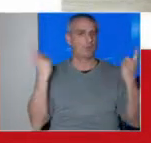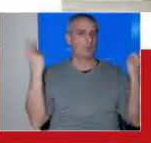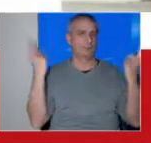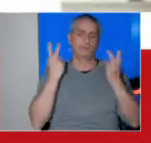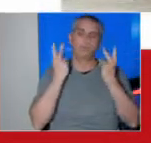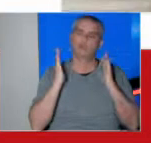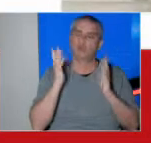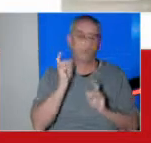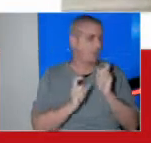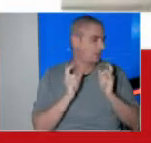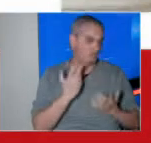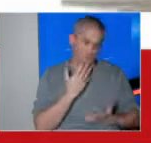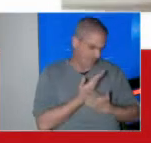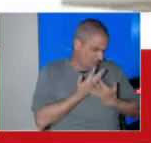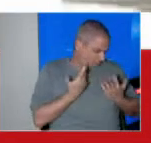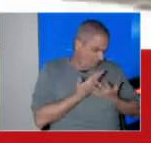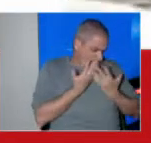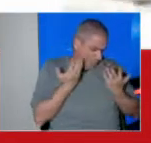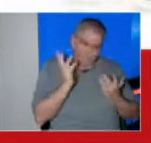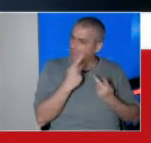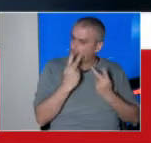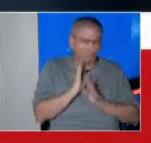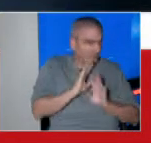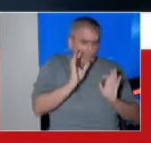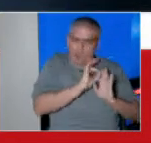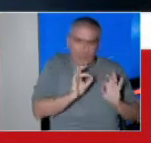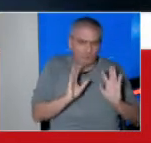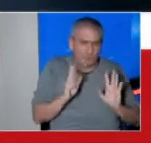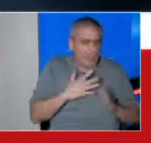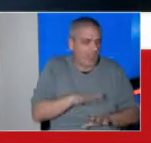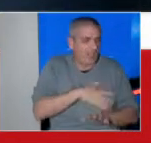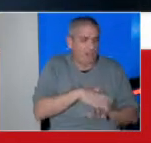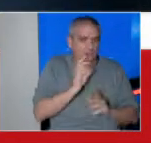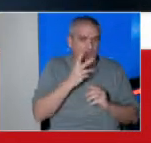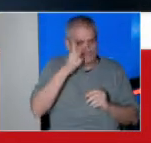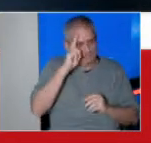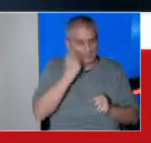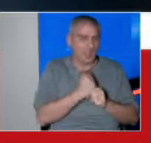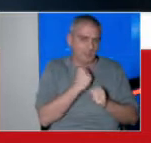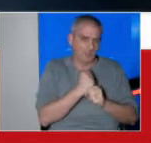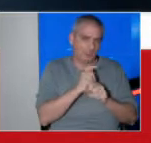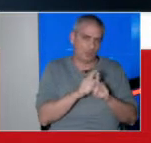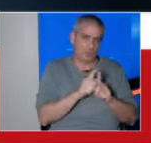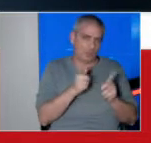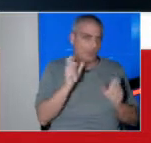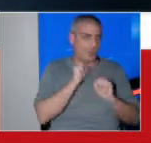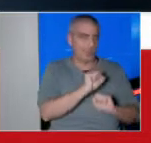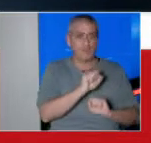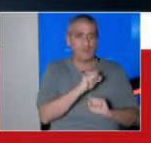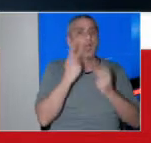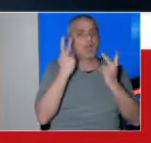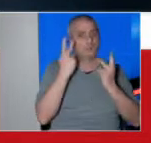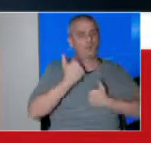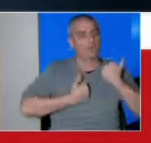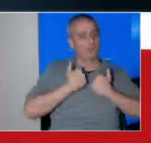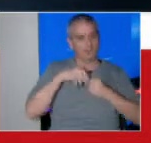חשוב כל כך לאנשים. ברור, לא, אגב, זה חשוב, לאנשים. לא משנה באמת עוד פעם, האמוציות שביתר מעוררת, כמו שאמרו לך, אותם מועדים, היא חשובה